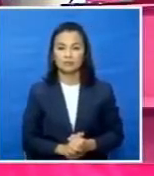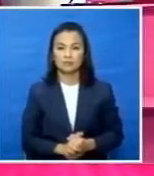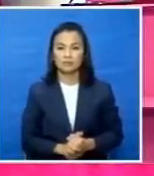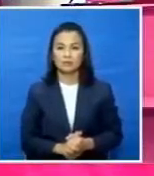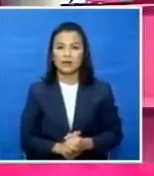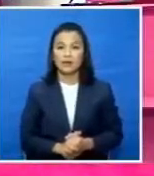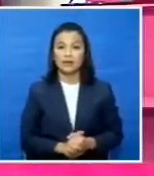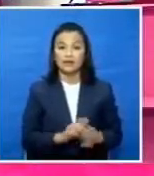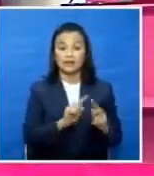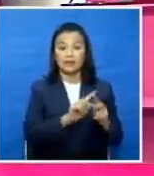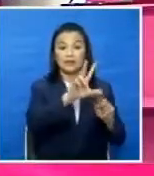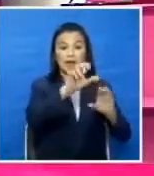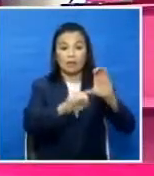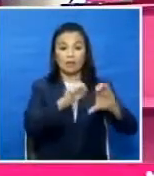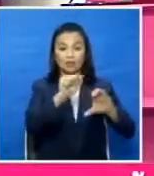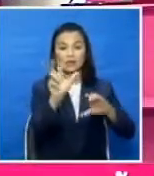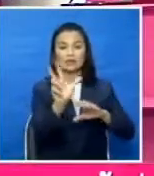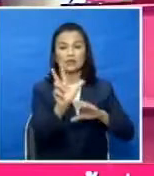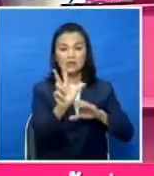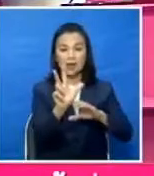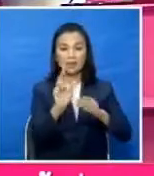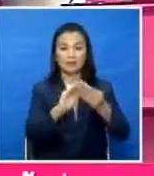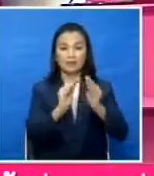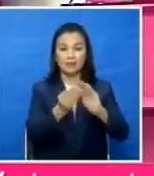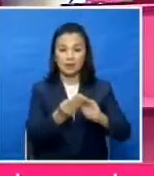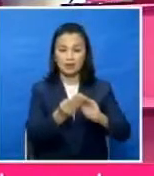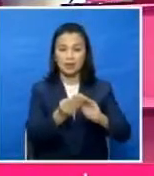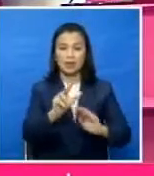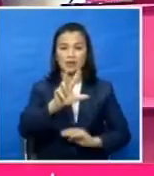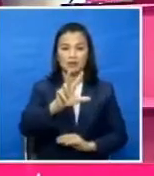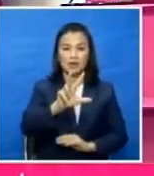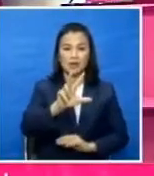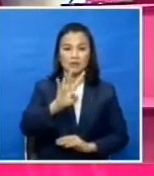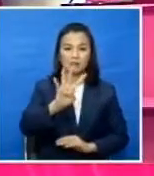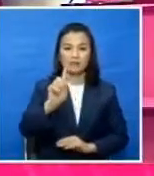อันดับที่3หมุนครั้งที่3เลขที่ออก